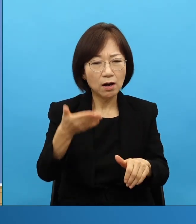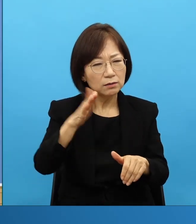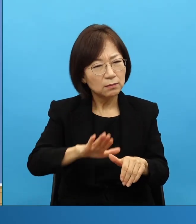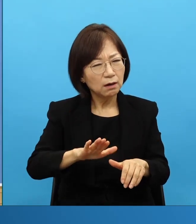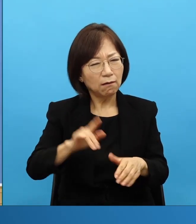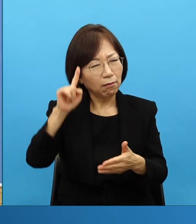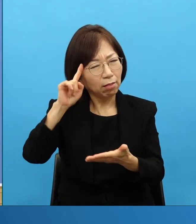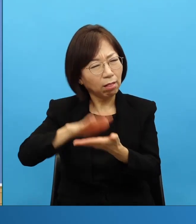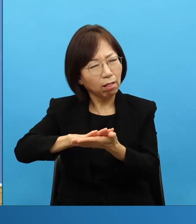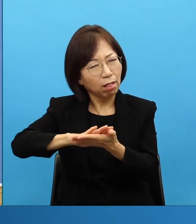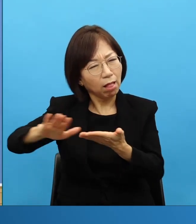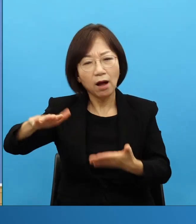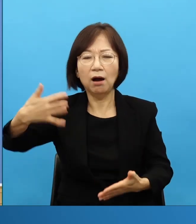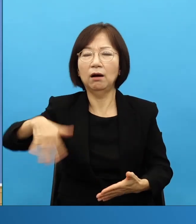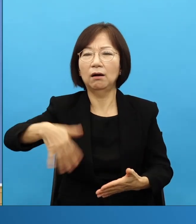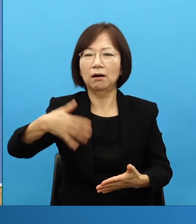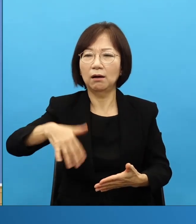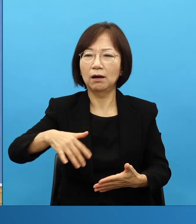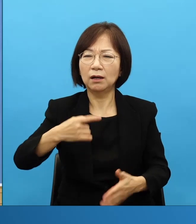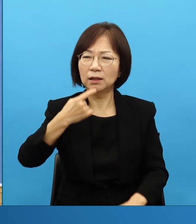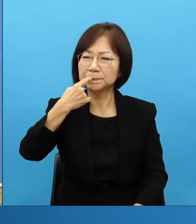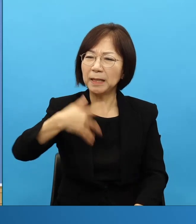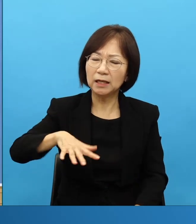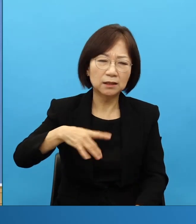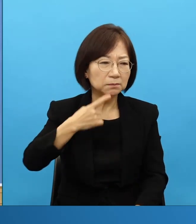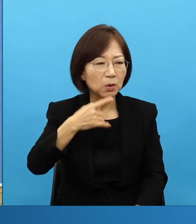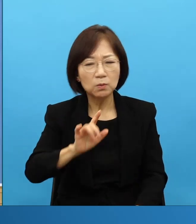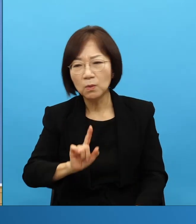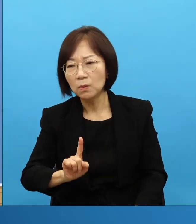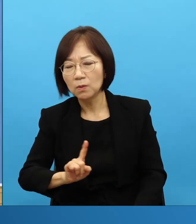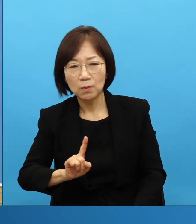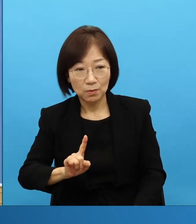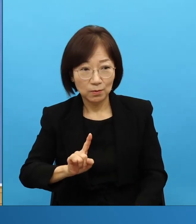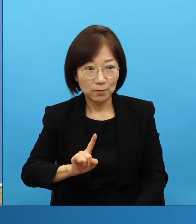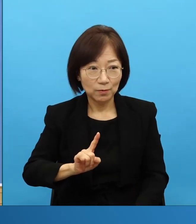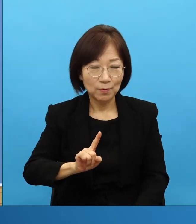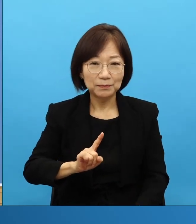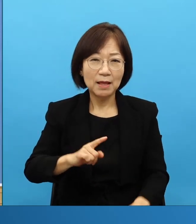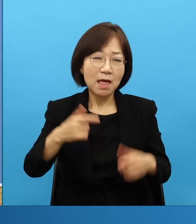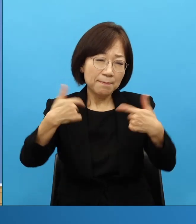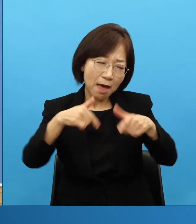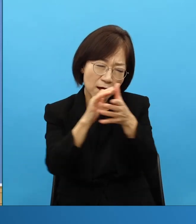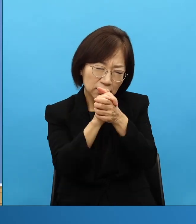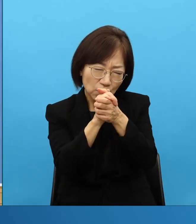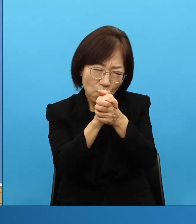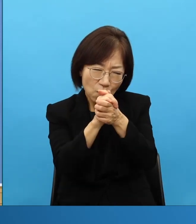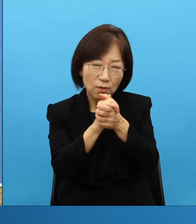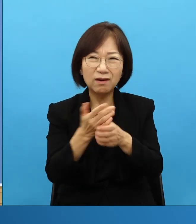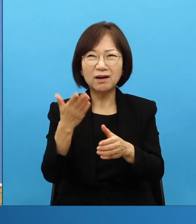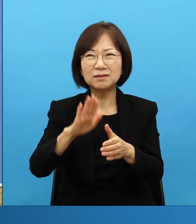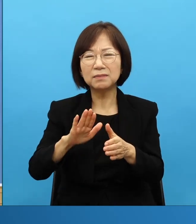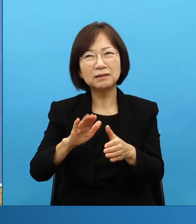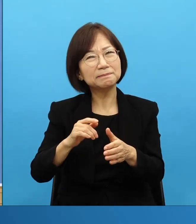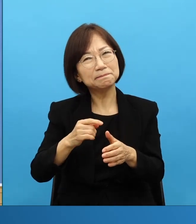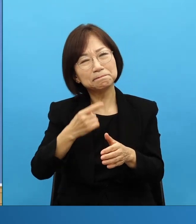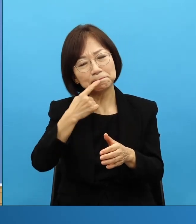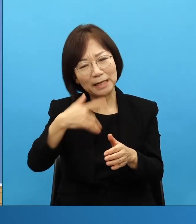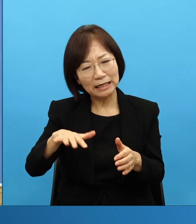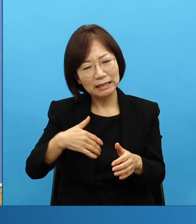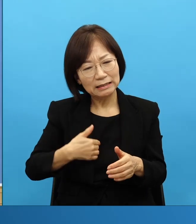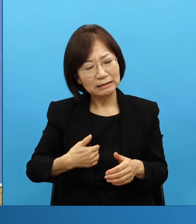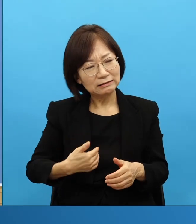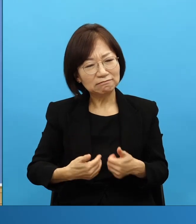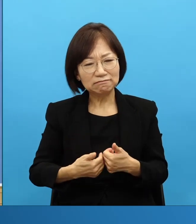living this zealous, Christian life, he wasn't able to 아니 receive 밤낮 없이 answers. 기도했는데 답이 안 돼요. Night and day he was praying, and yet